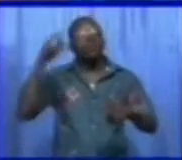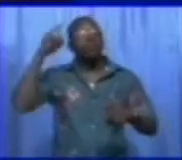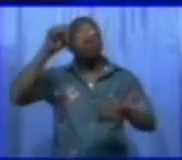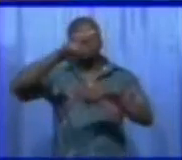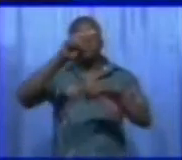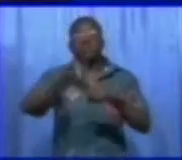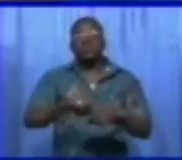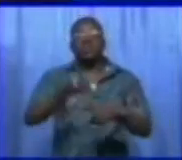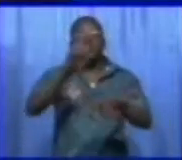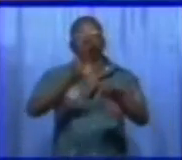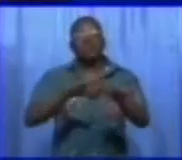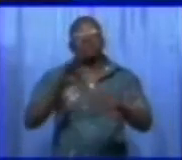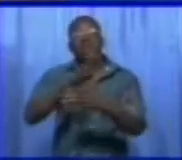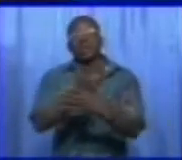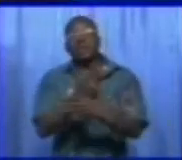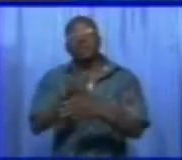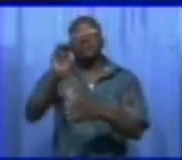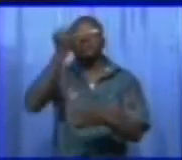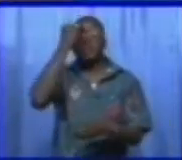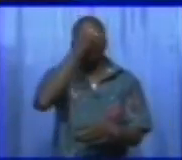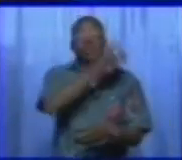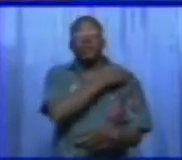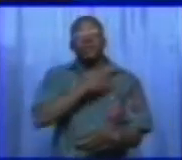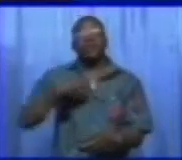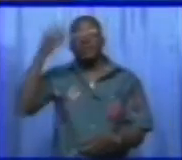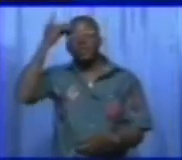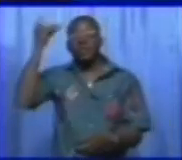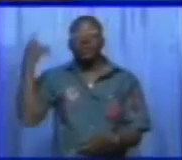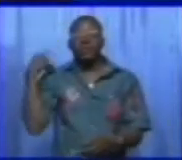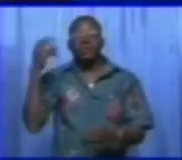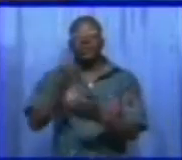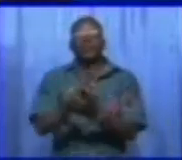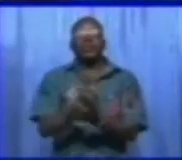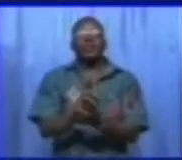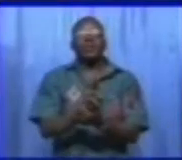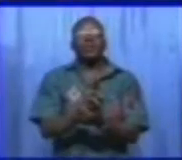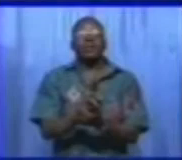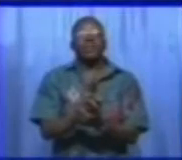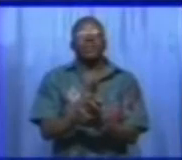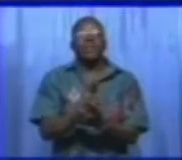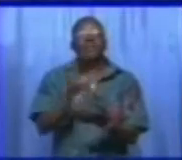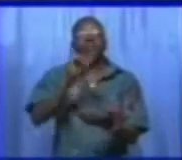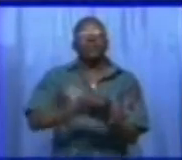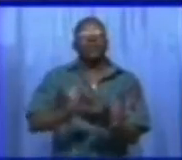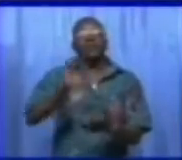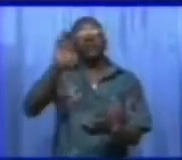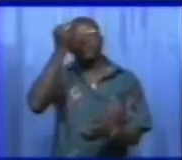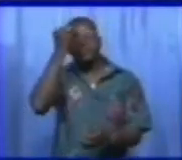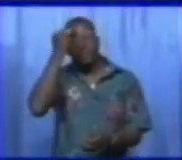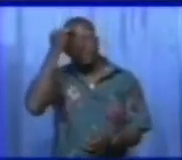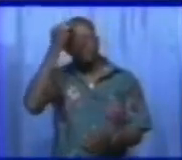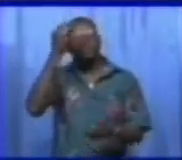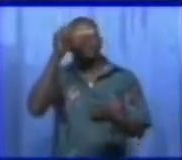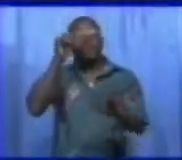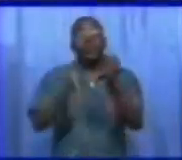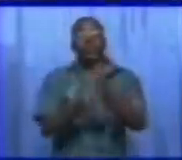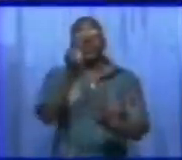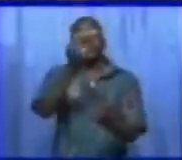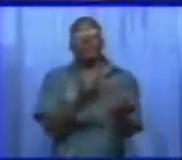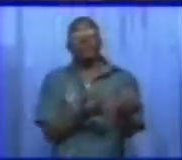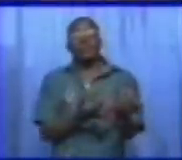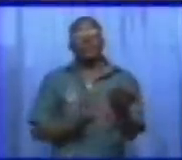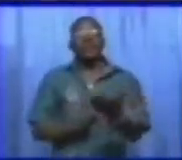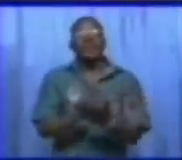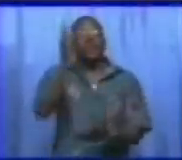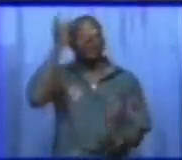sujets évoqués entre ministres et députés. Oumarou Mogmenga. C'est le ministre le plus attendu à l'hémicycle par